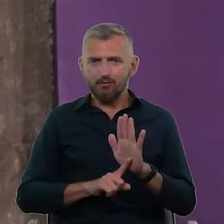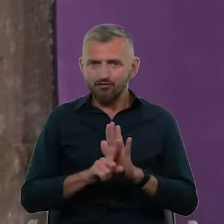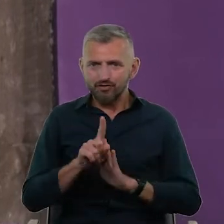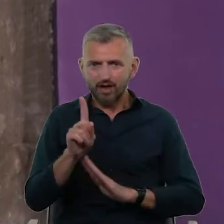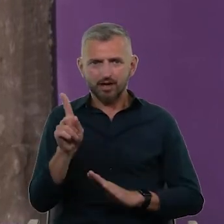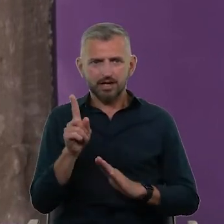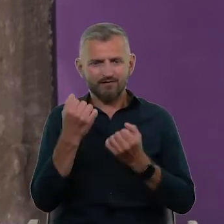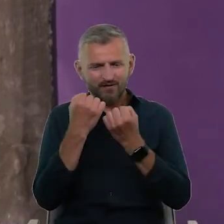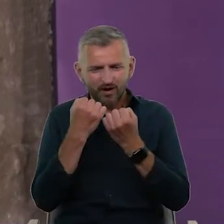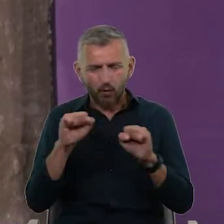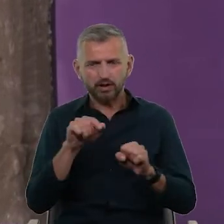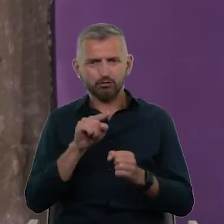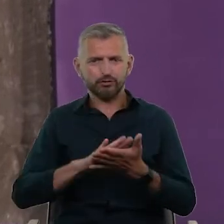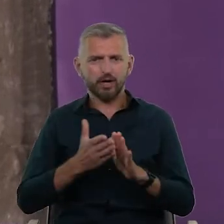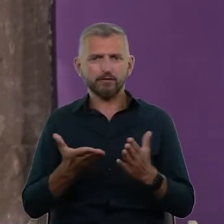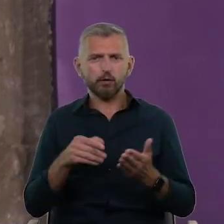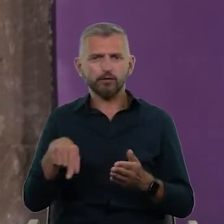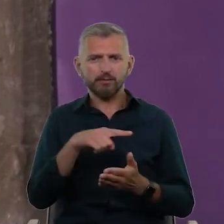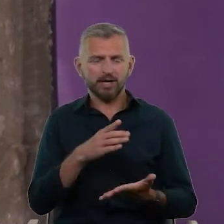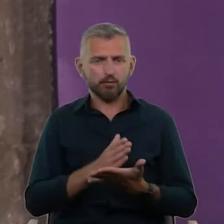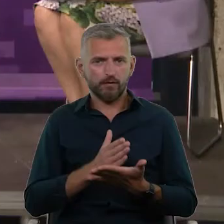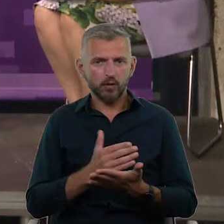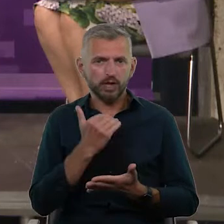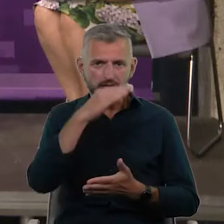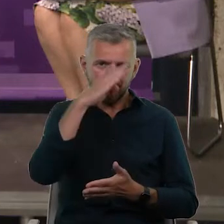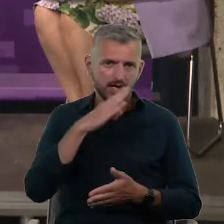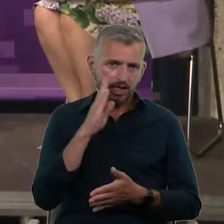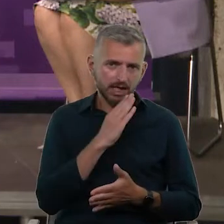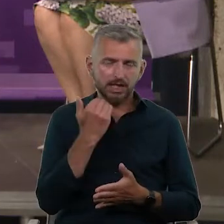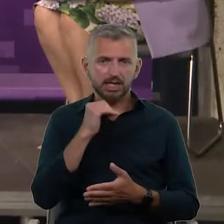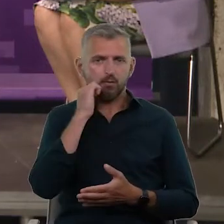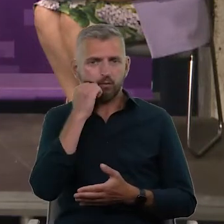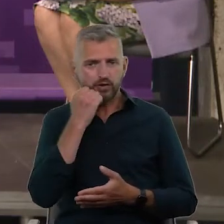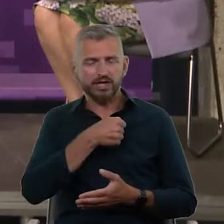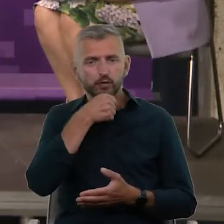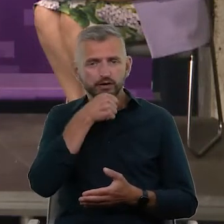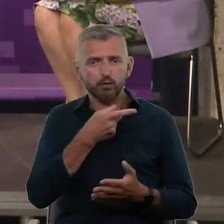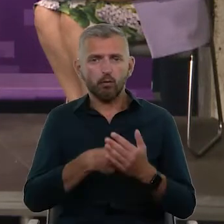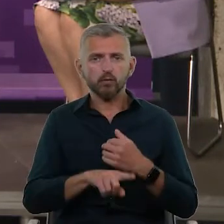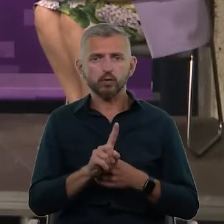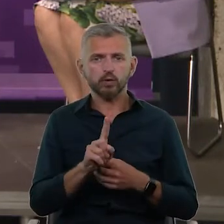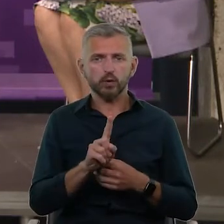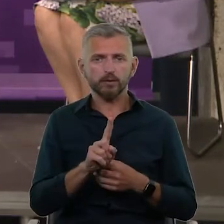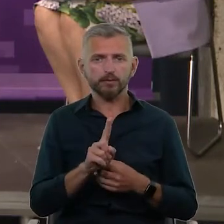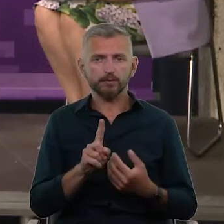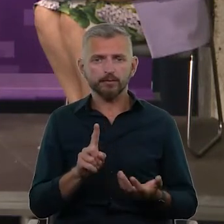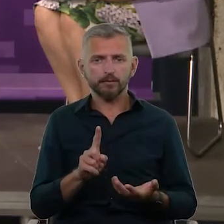починали виходити з того стану, в якому вони перебувають, їхні батьки, їхні бабусі, дідусі, тому що